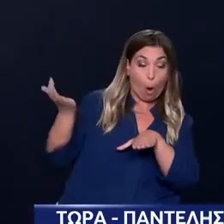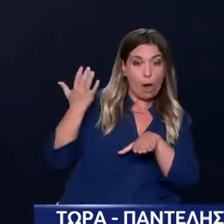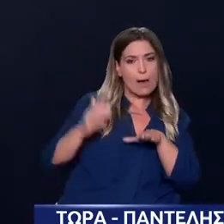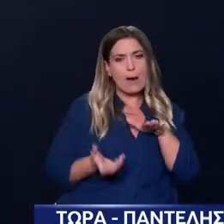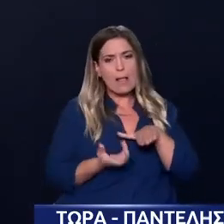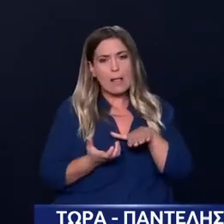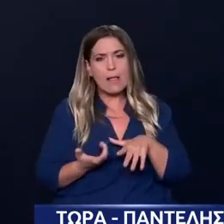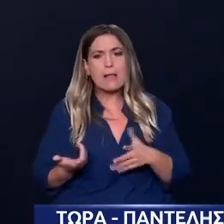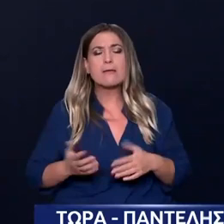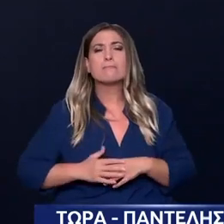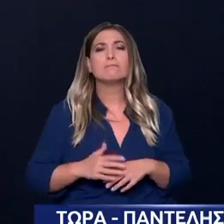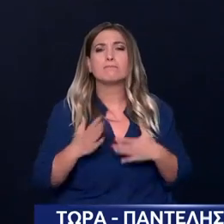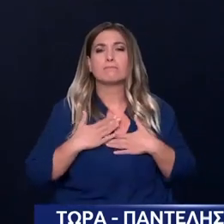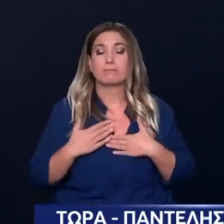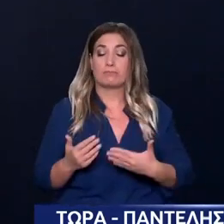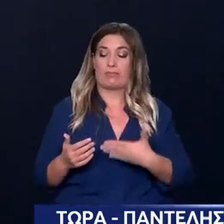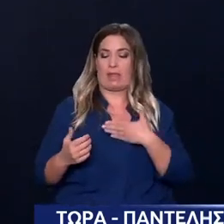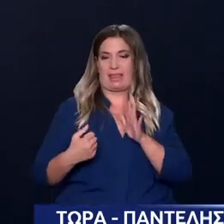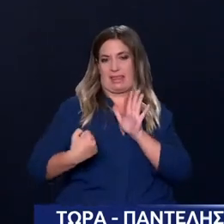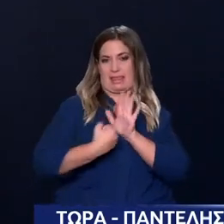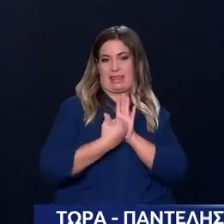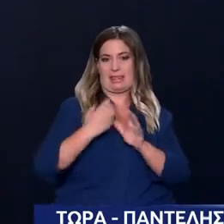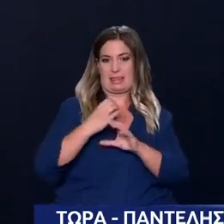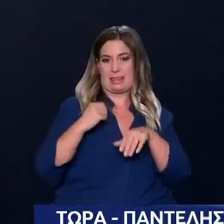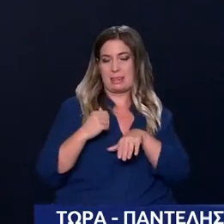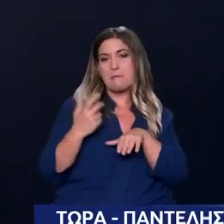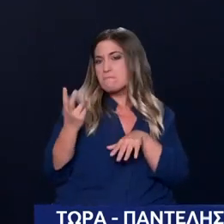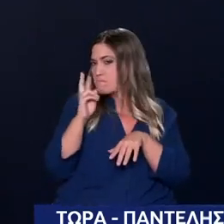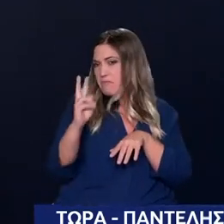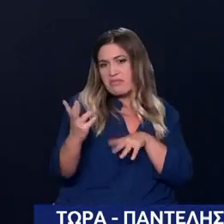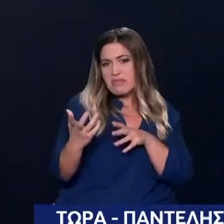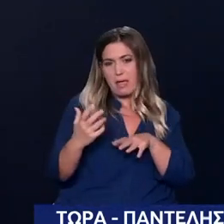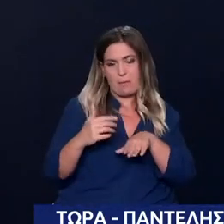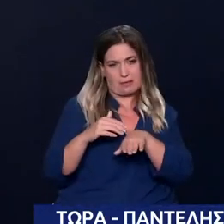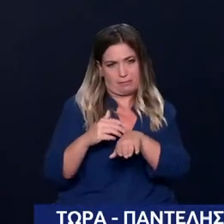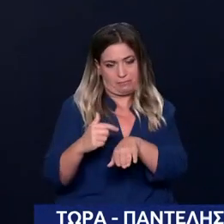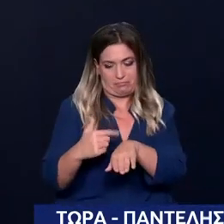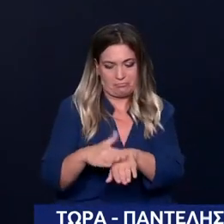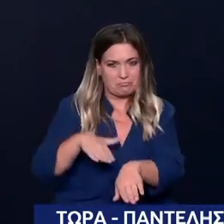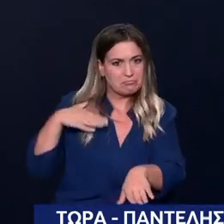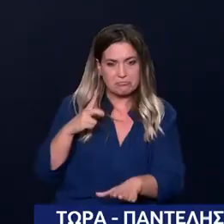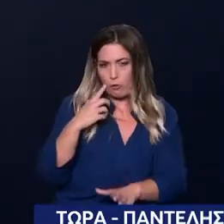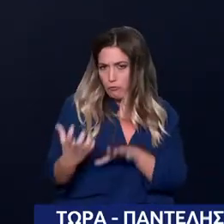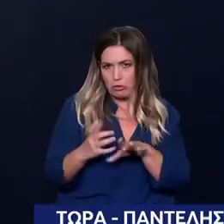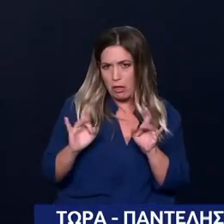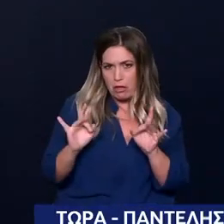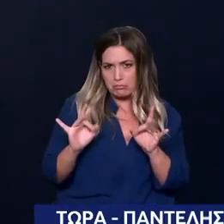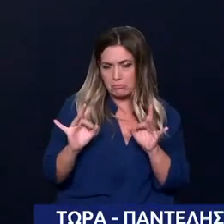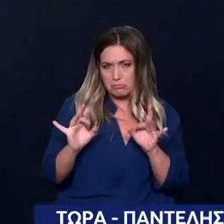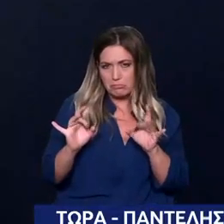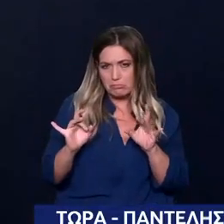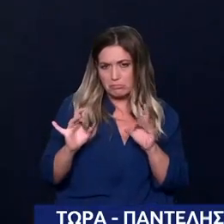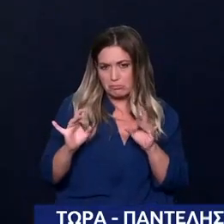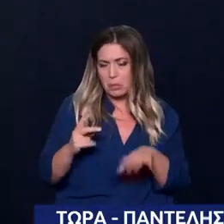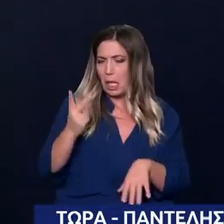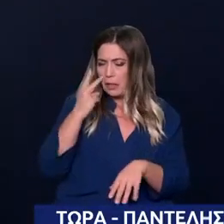Όταν κατέβηκα από το βαγόνι, πήγα προς τα εκεί, γιατί δεν την έβλεπα τη φωτιά από τη μέση που ήμουνα. Πηγαίνοντας προς τα εκεί, είδα αυτή τη